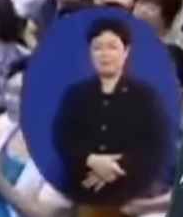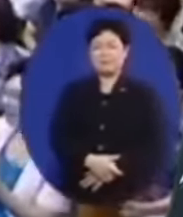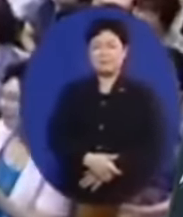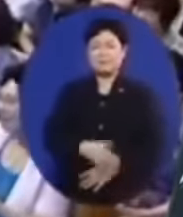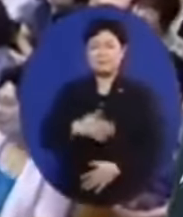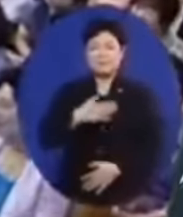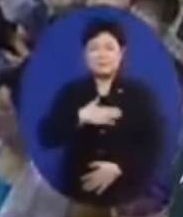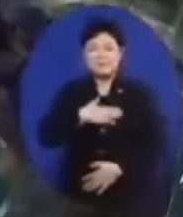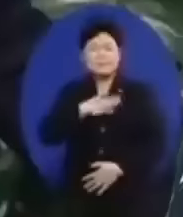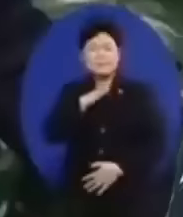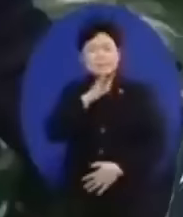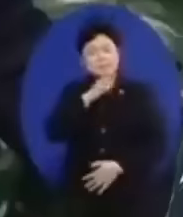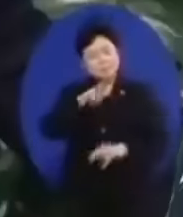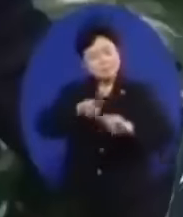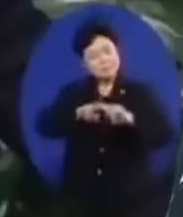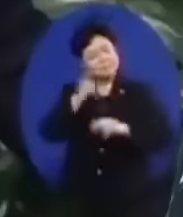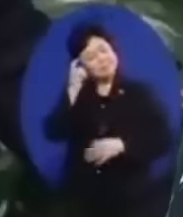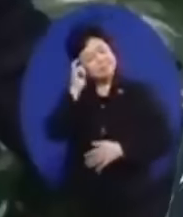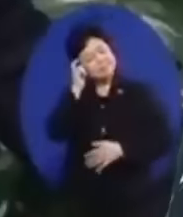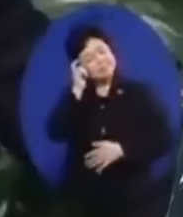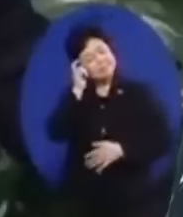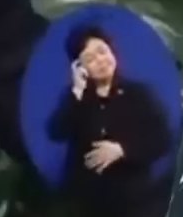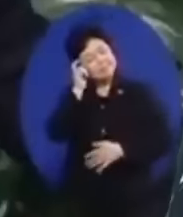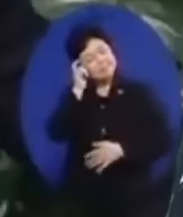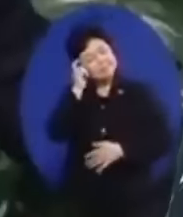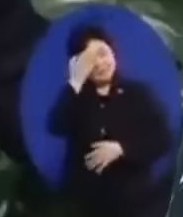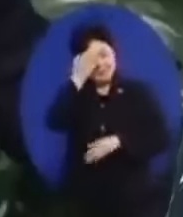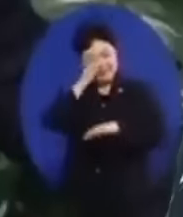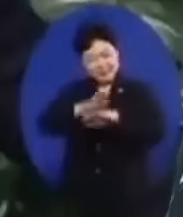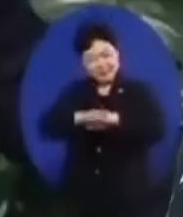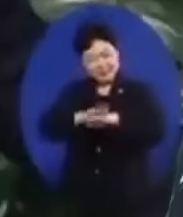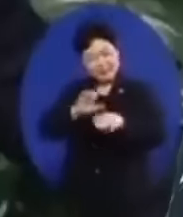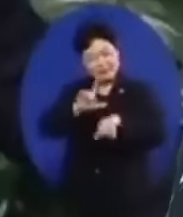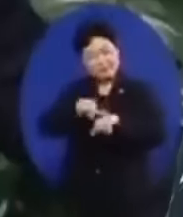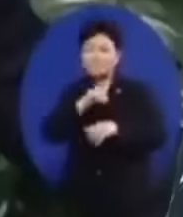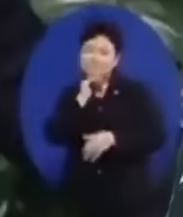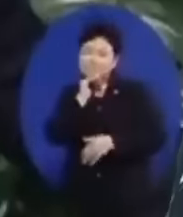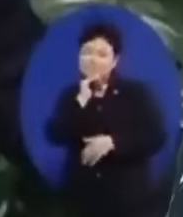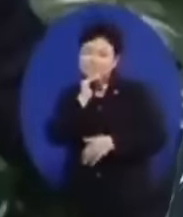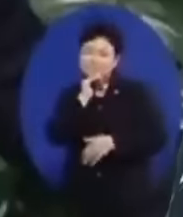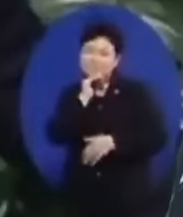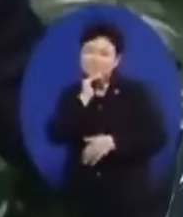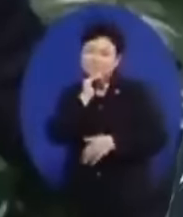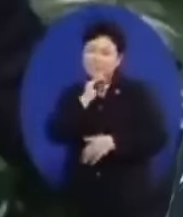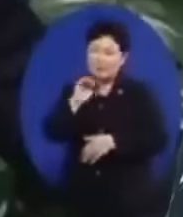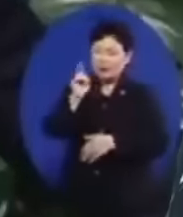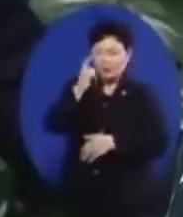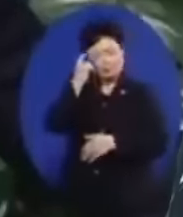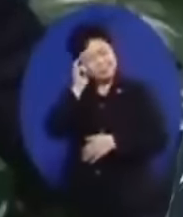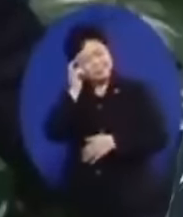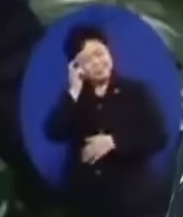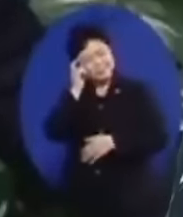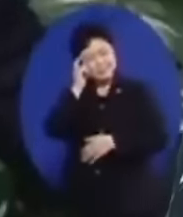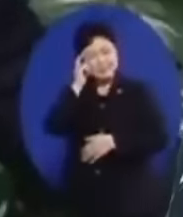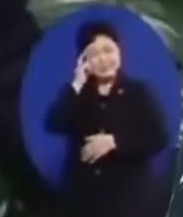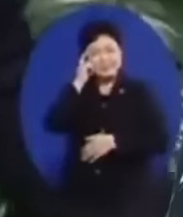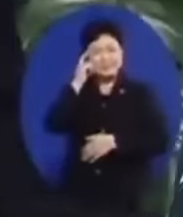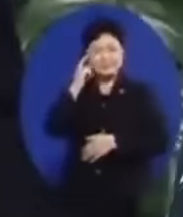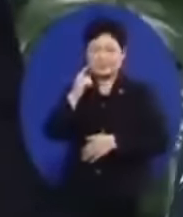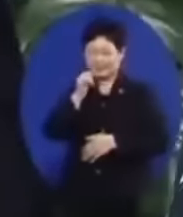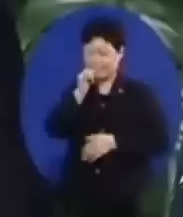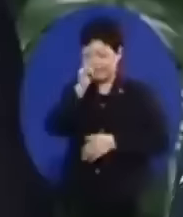제가 오늘 가만히 저기 앉아서 예배 시간이 다가오도록 기다리면서 내 마음에 어떤 생각이